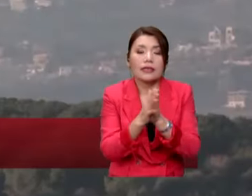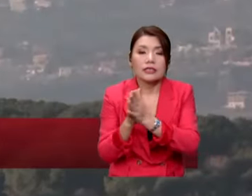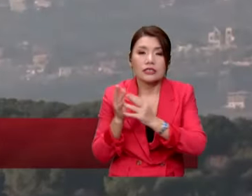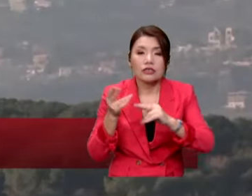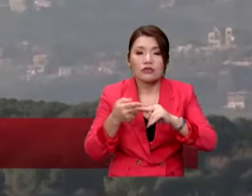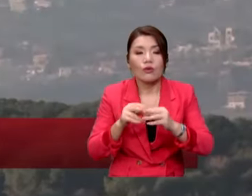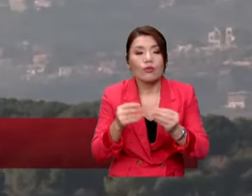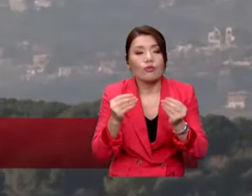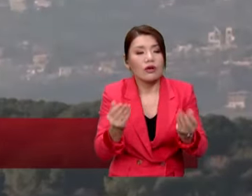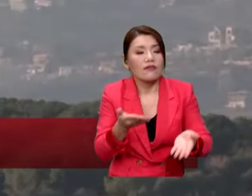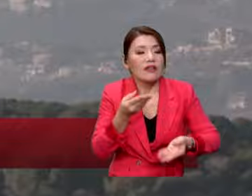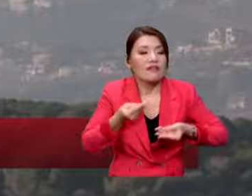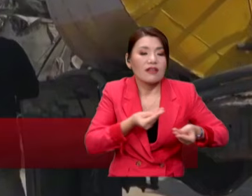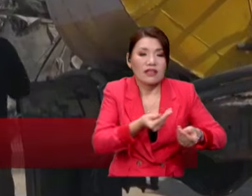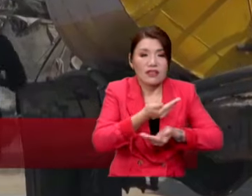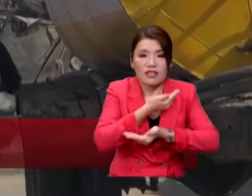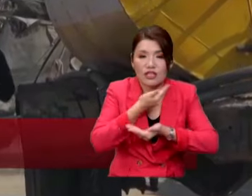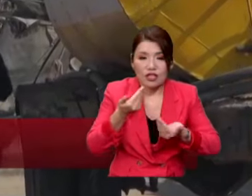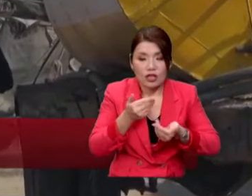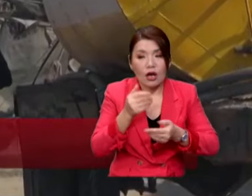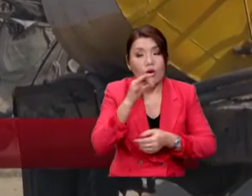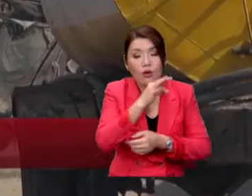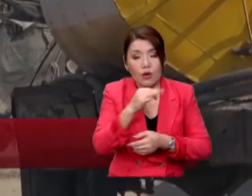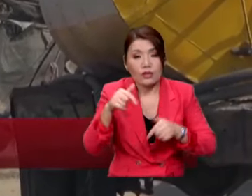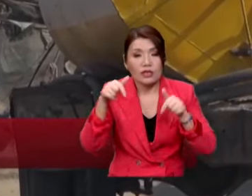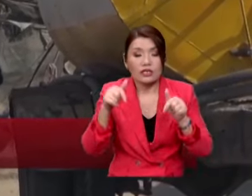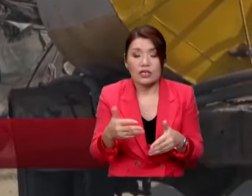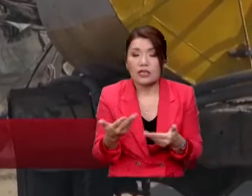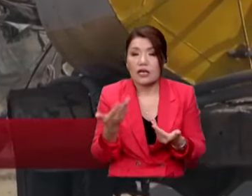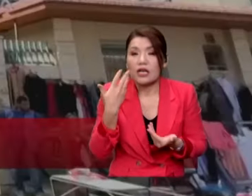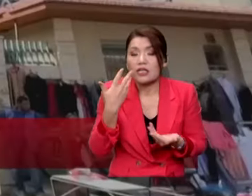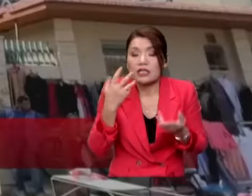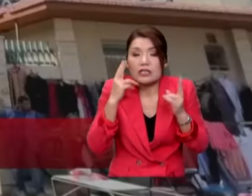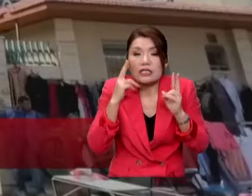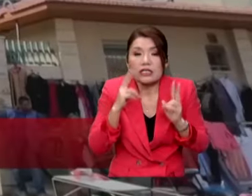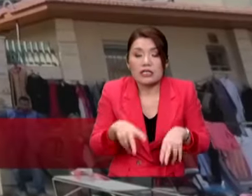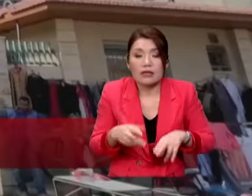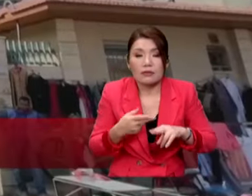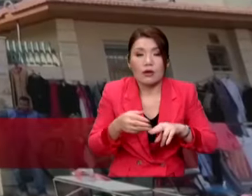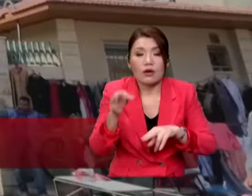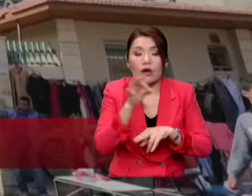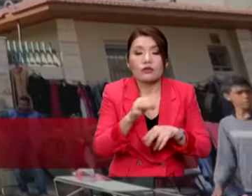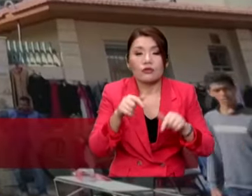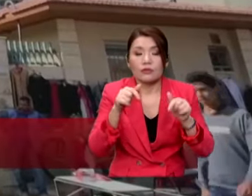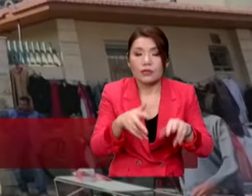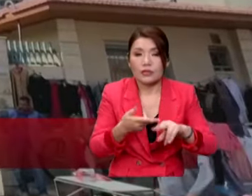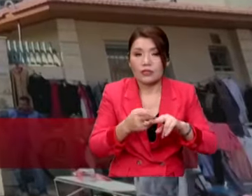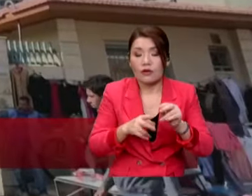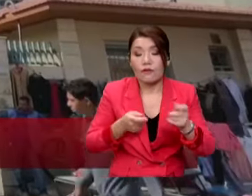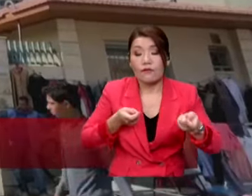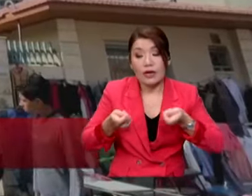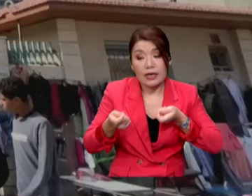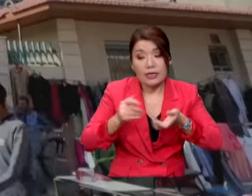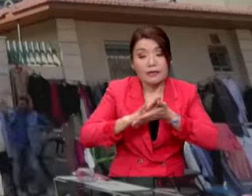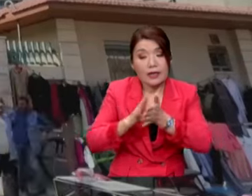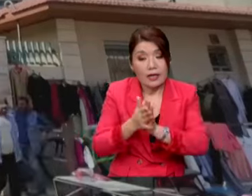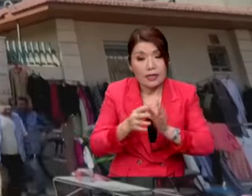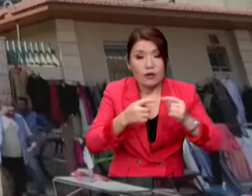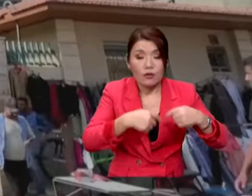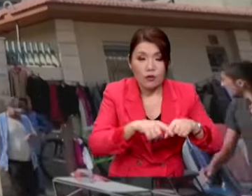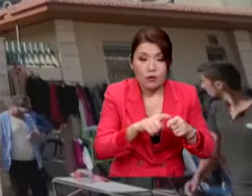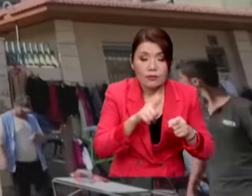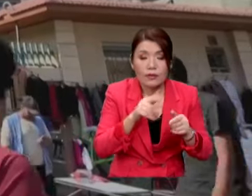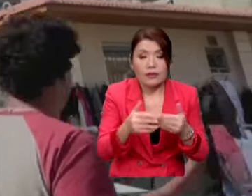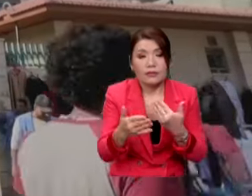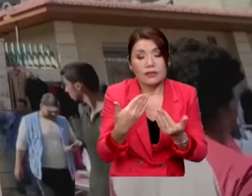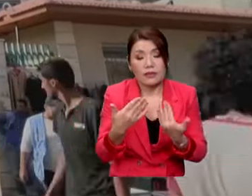бедел қалмаған Біріккен Ұлттар ұйымының шешімі қандай болары әзірге белгісіз. Саясаттанушылар сөзіне сенсек, бұл жолда батыс билігінің байламымен ұйымның үні үндес болуы